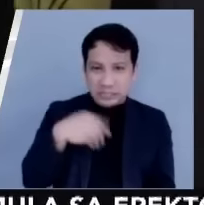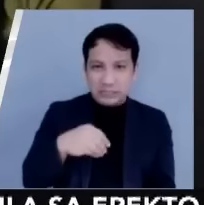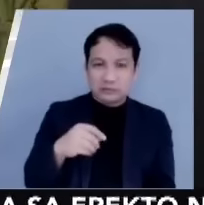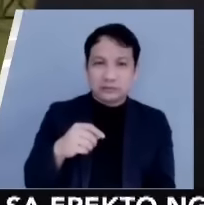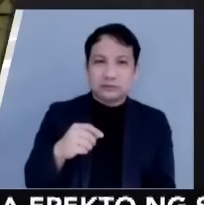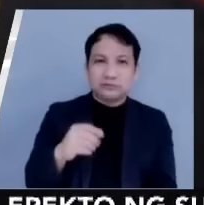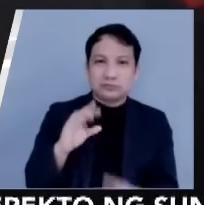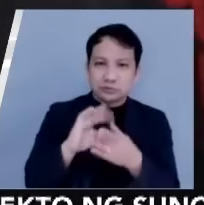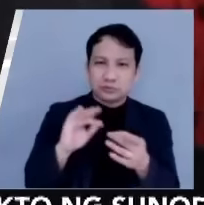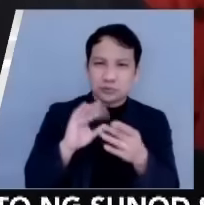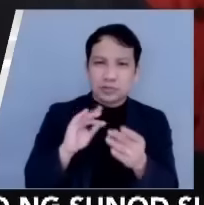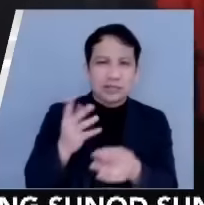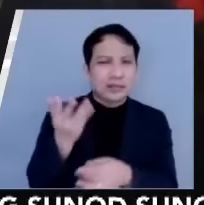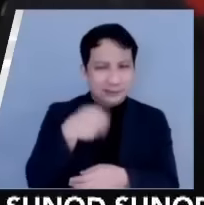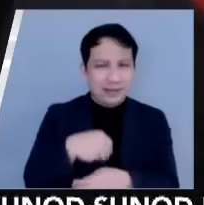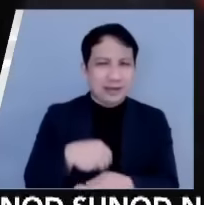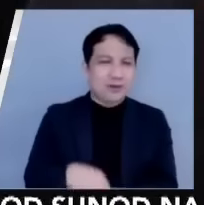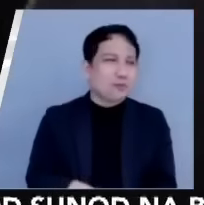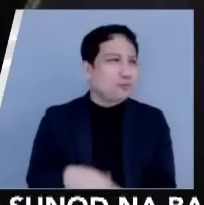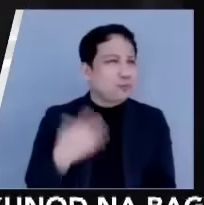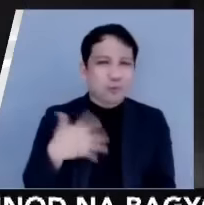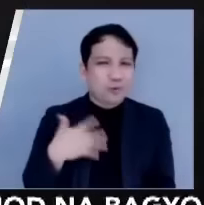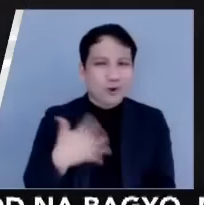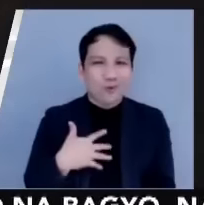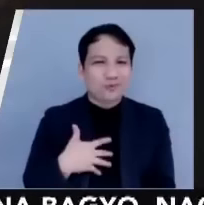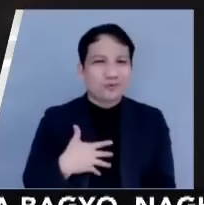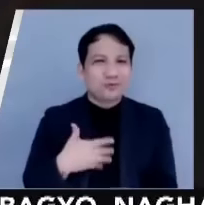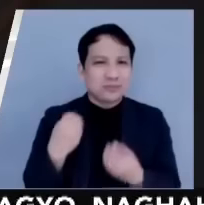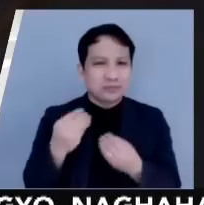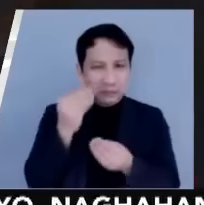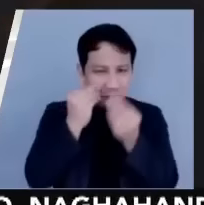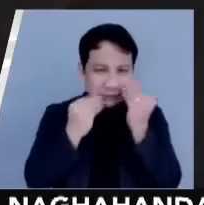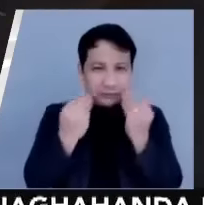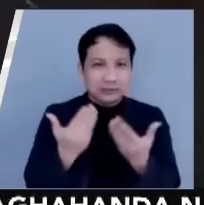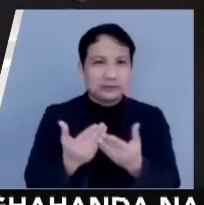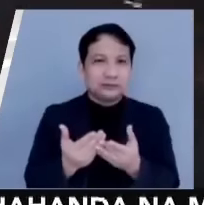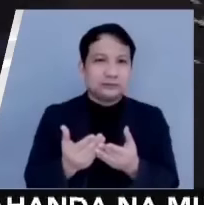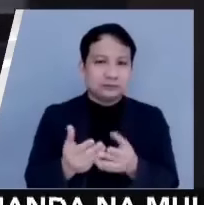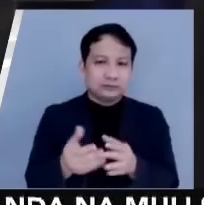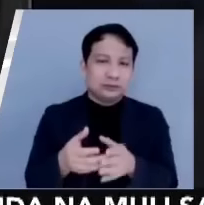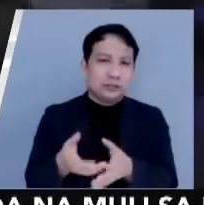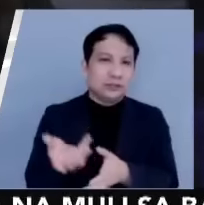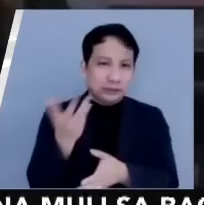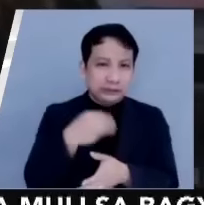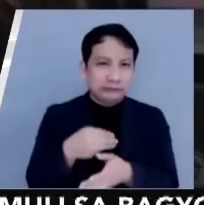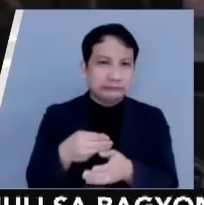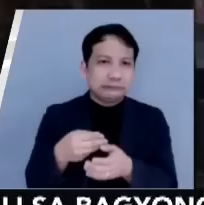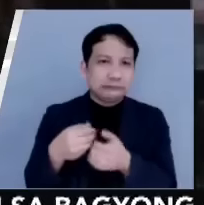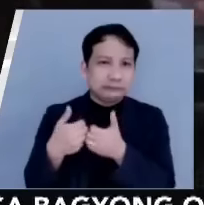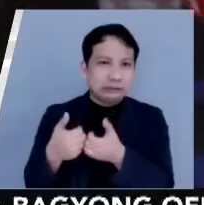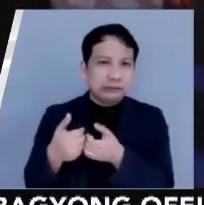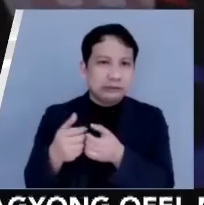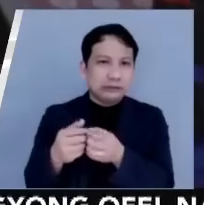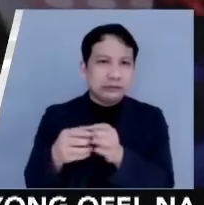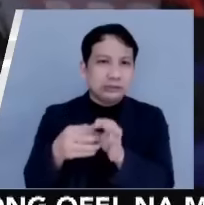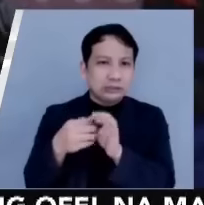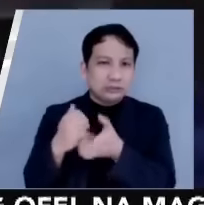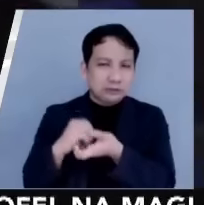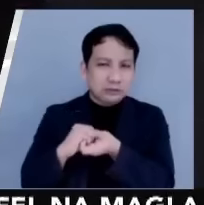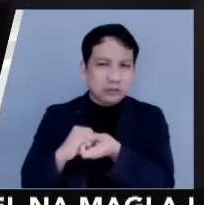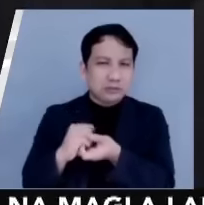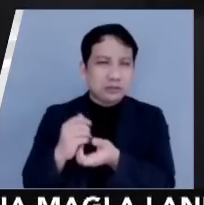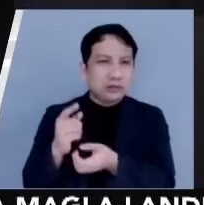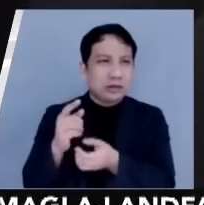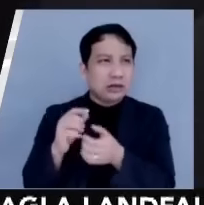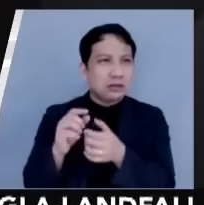talagang, ay nako, maganda kayo na maraming tissue. Chemistry to the max, ganda. Tsaka ang ganda ng story, ang ganda ng